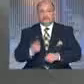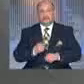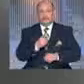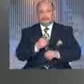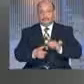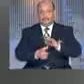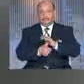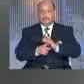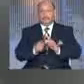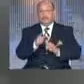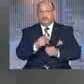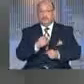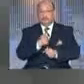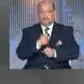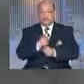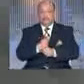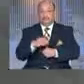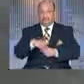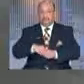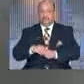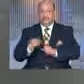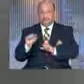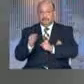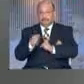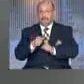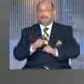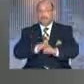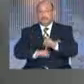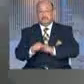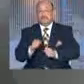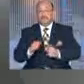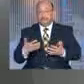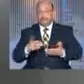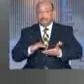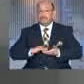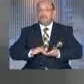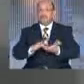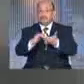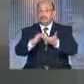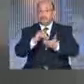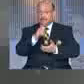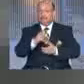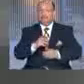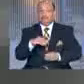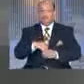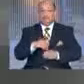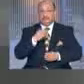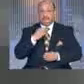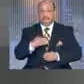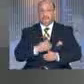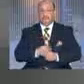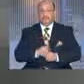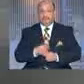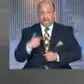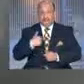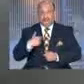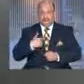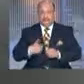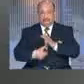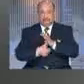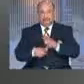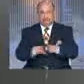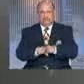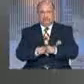مع ضم المجتمع المدني وضم الاطراف الاداريه والامنيه الجهويه المحليه، والحمد لله توصلنا الى اعداد